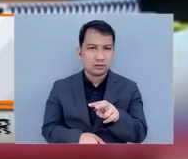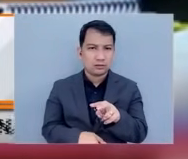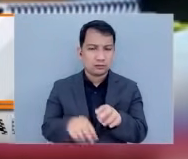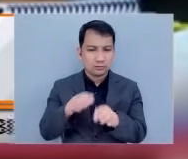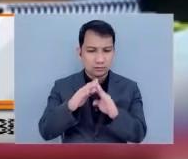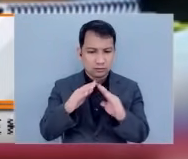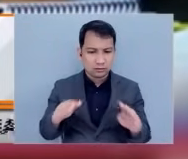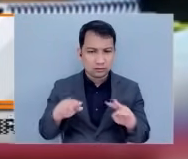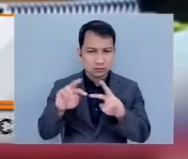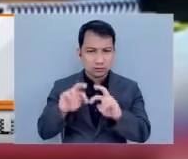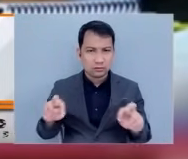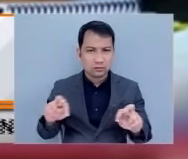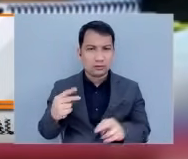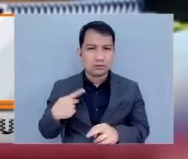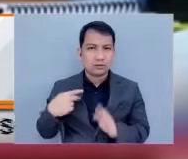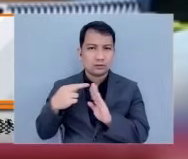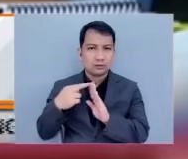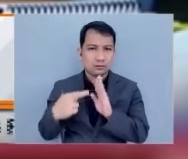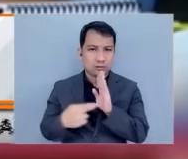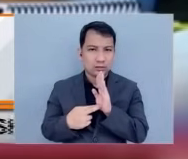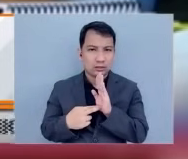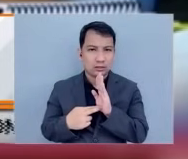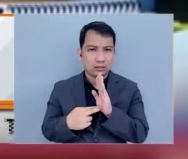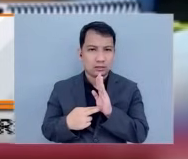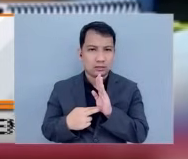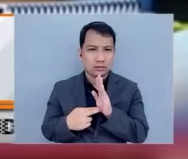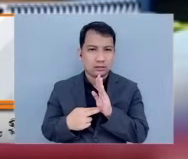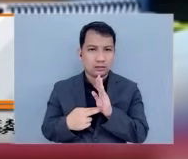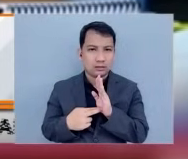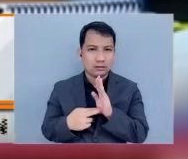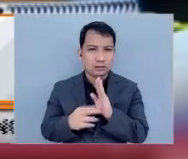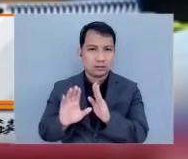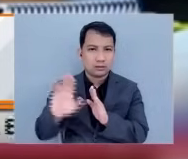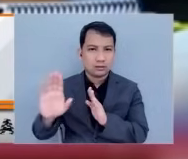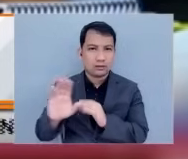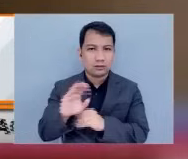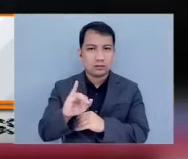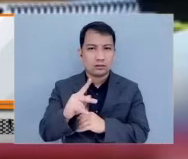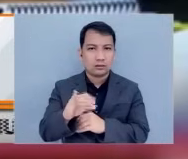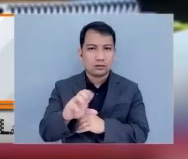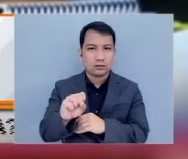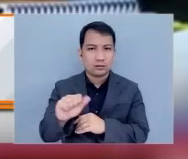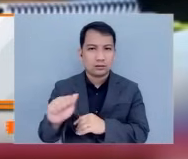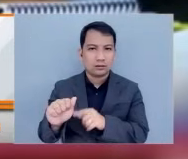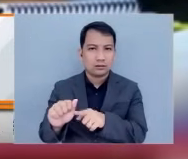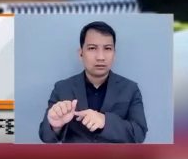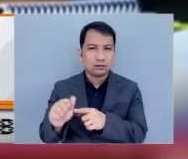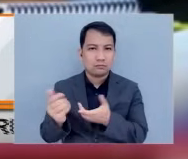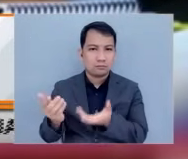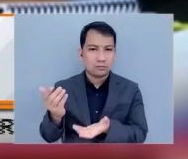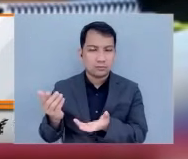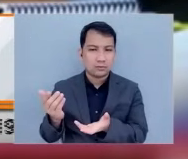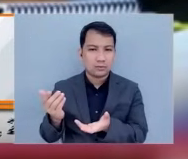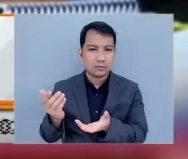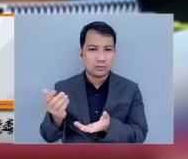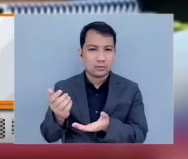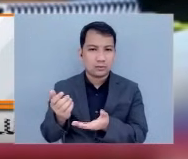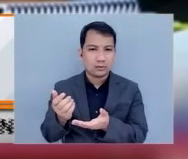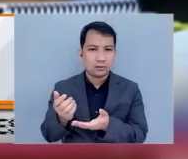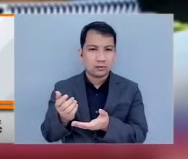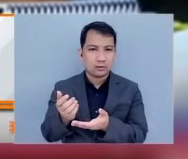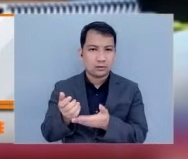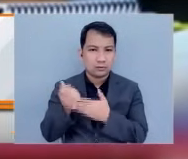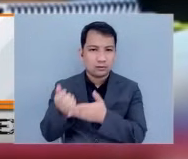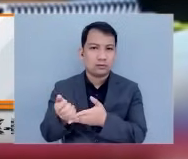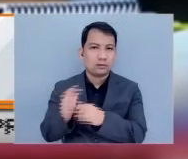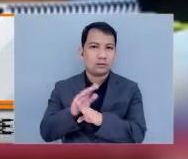sir, may rules po yung Mikasa, sir, yung resort nila na pag mayroong mga tumutulog doon, sir, hindi, sir, pwedeng